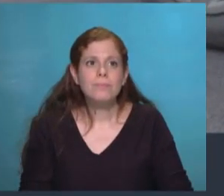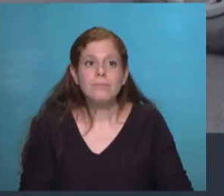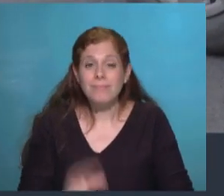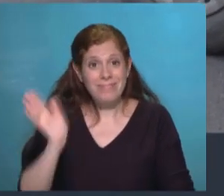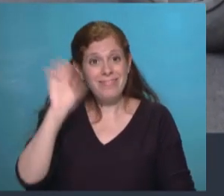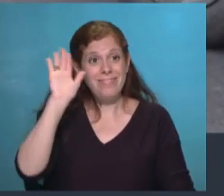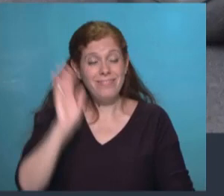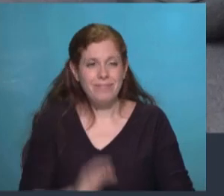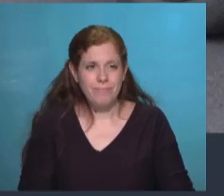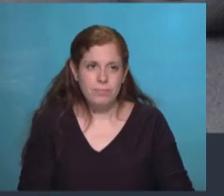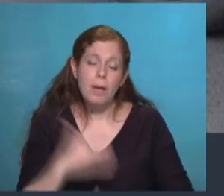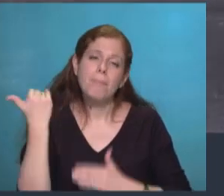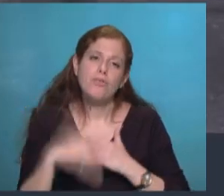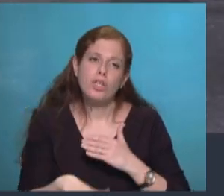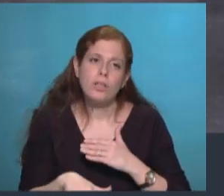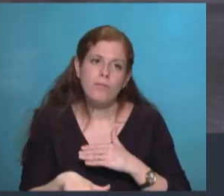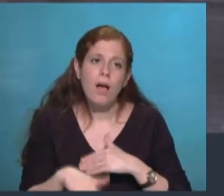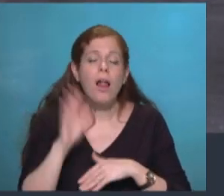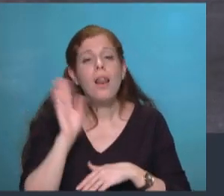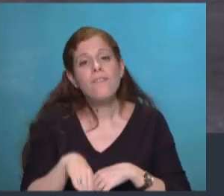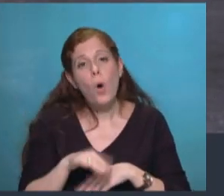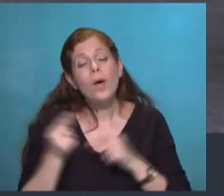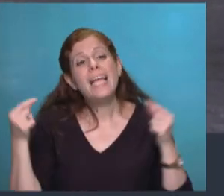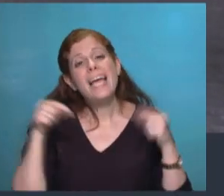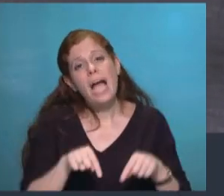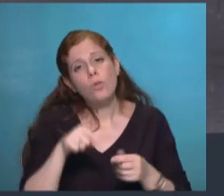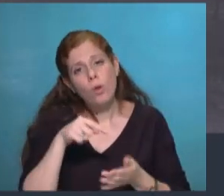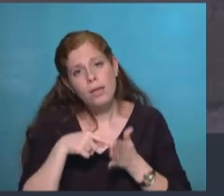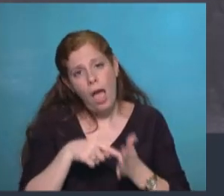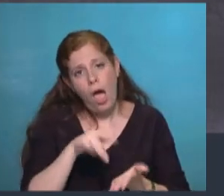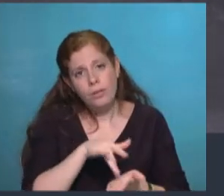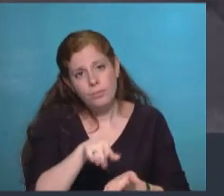שלום. בסופו של דבר, לפחות הגענו ליעד.